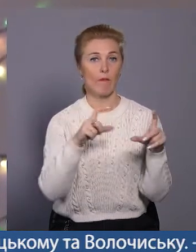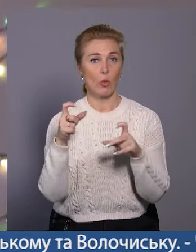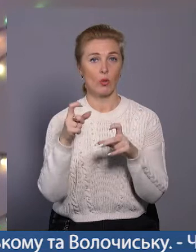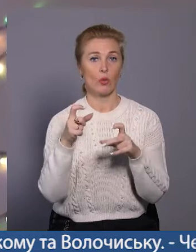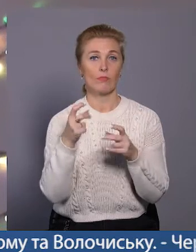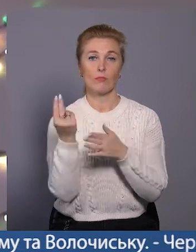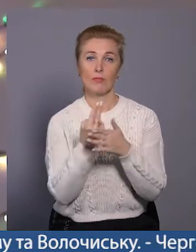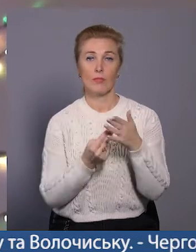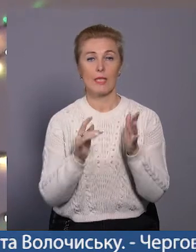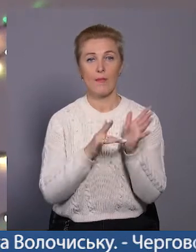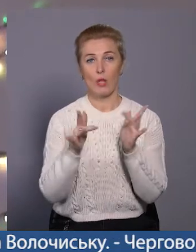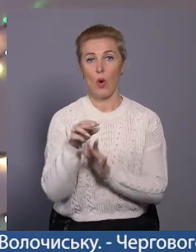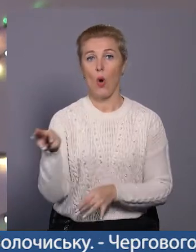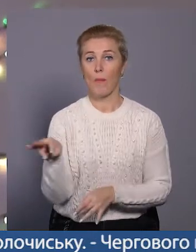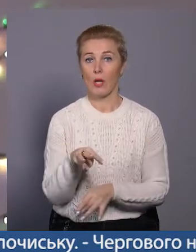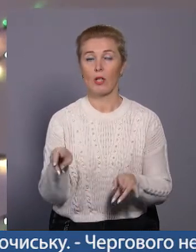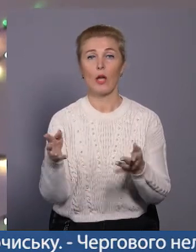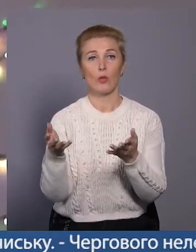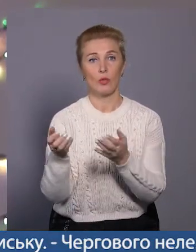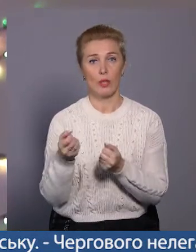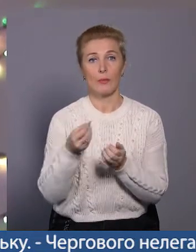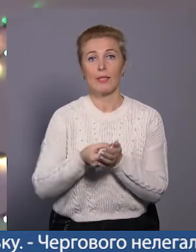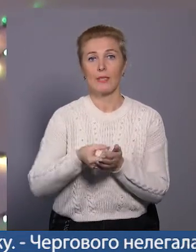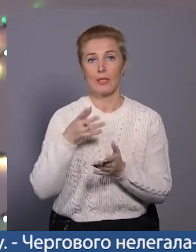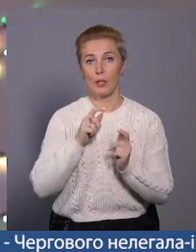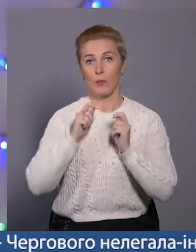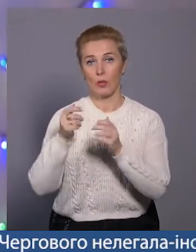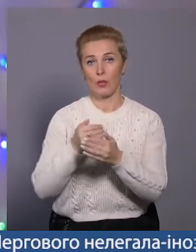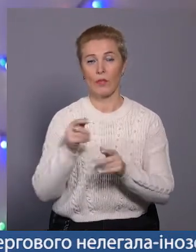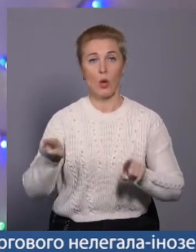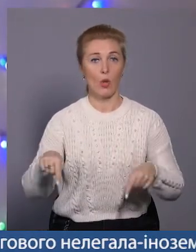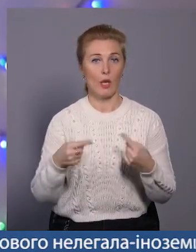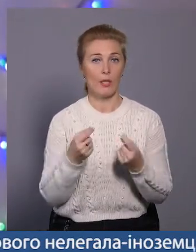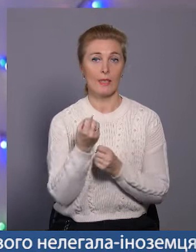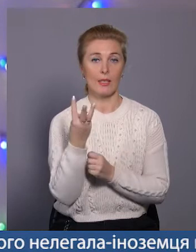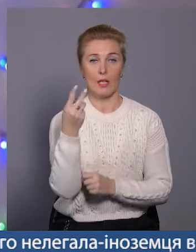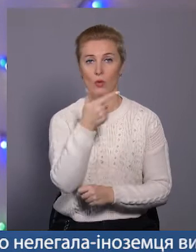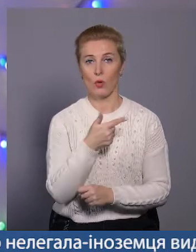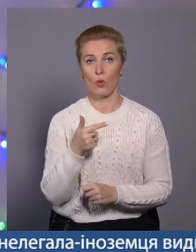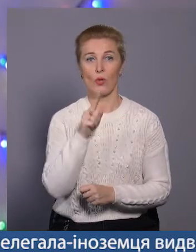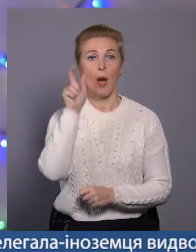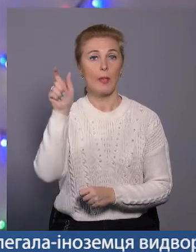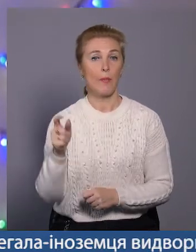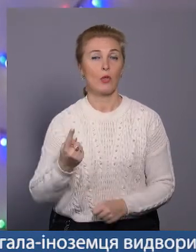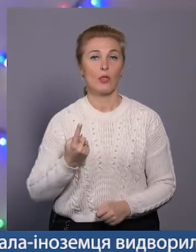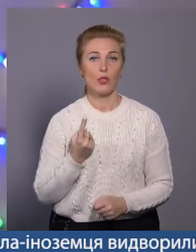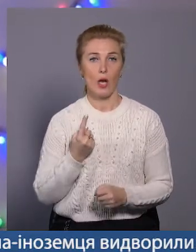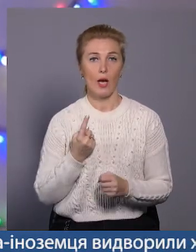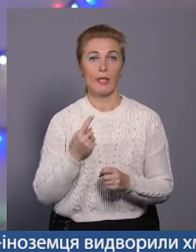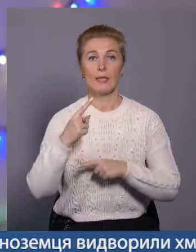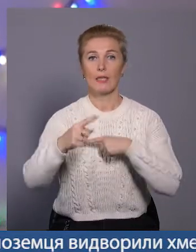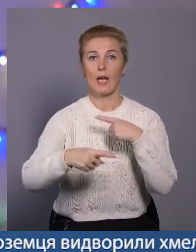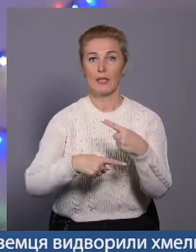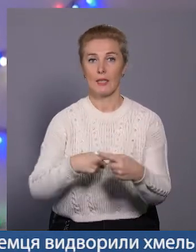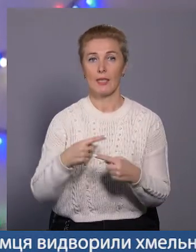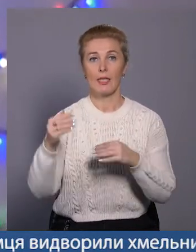з зображеннями Святого Миколаю та отримати цінні подарунки від організаторів. 13 грудня ж на молодь чекає